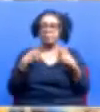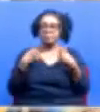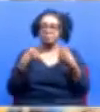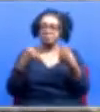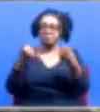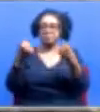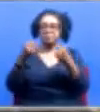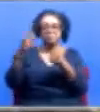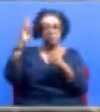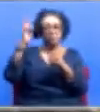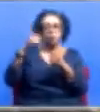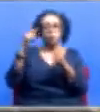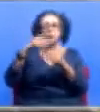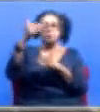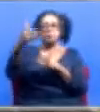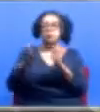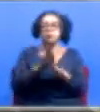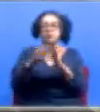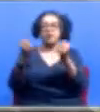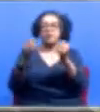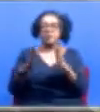alikaa mbele na driver